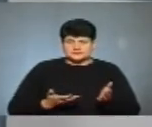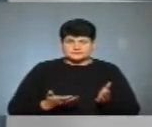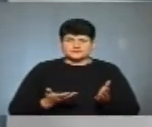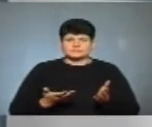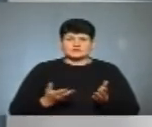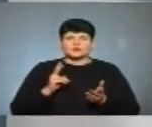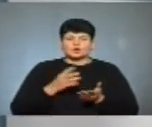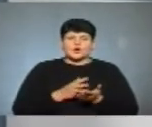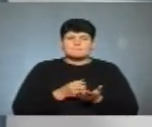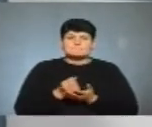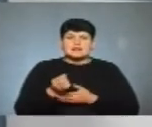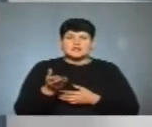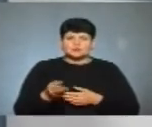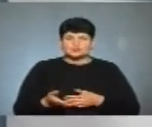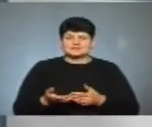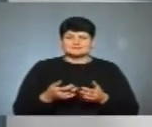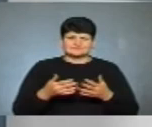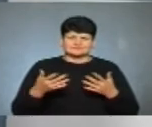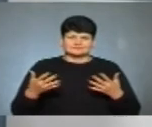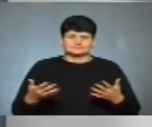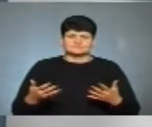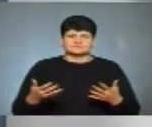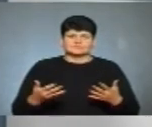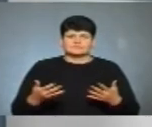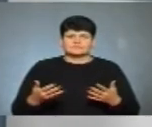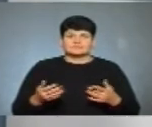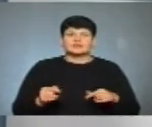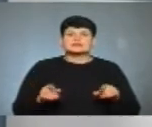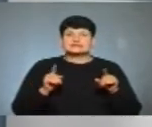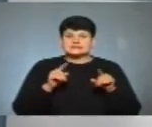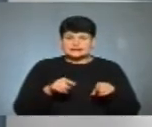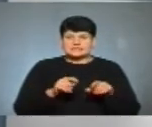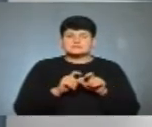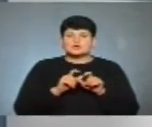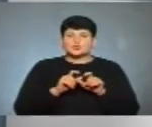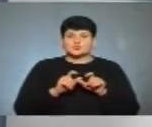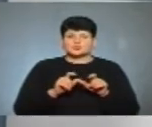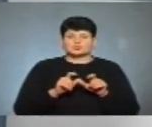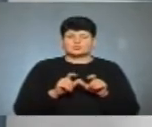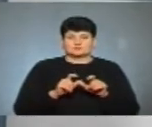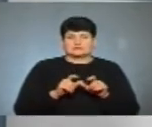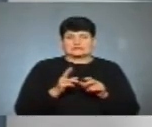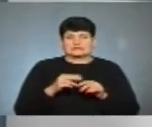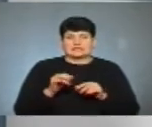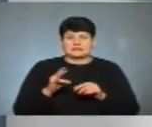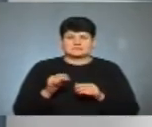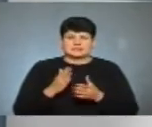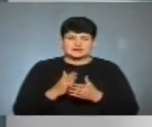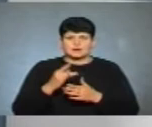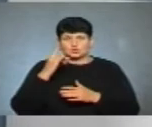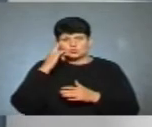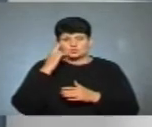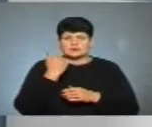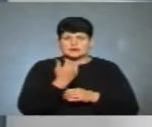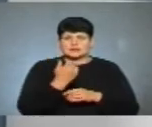який балотується і так далі. І такими установочними даними для них є думка